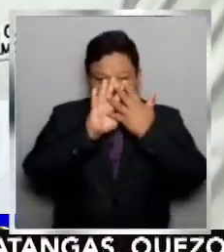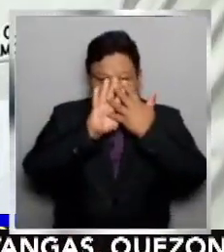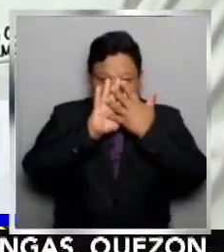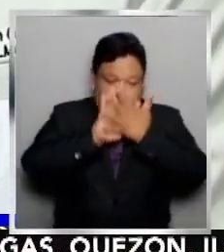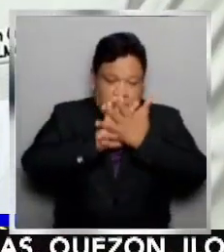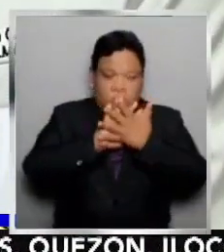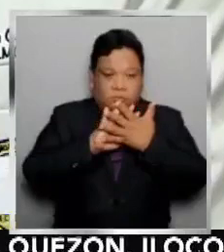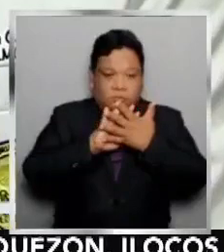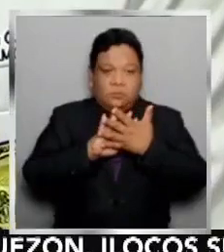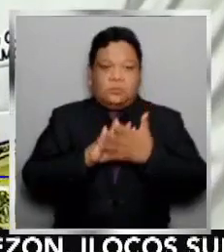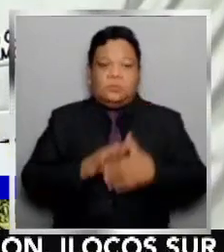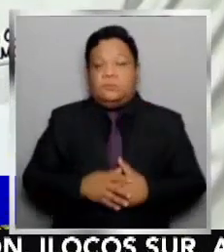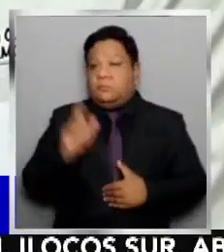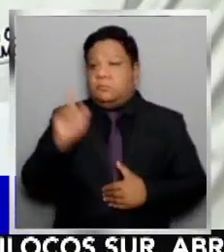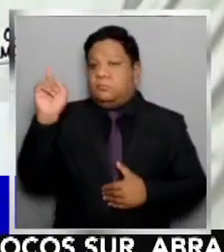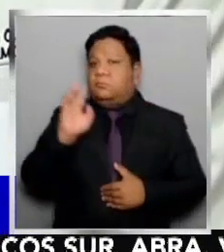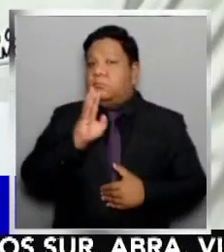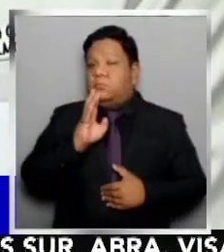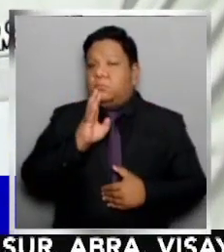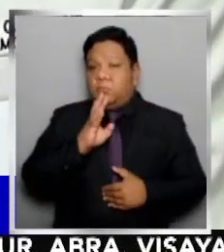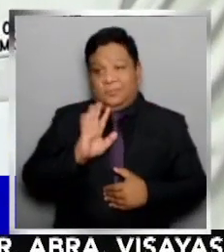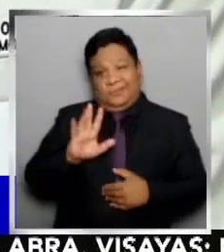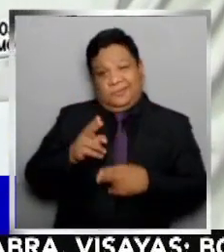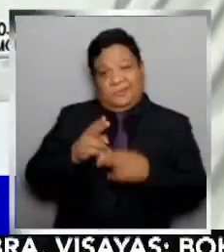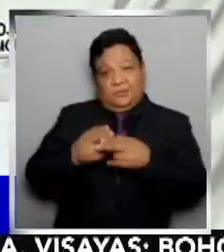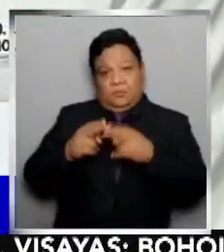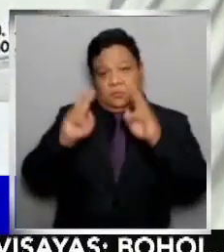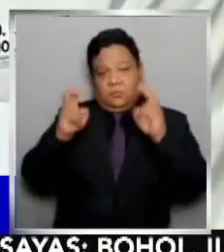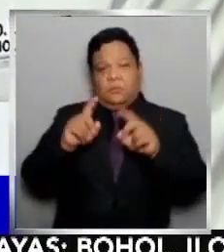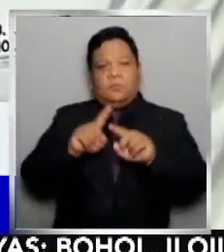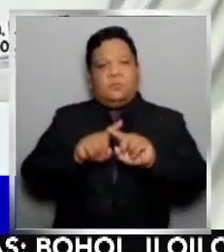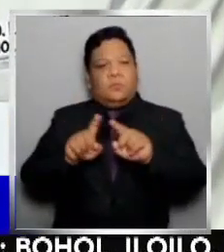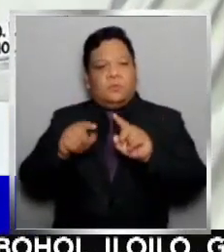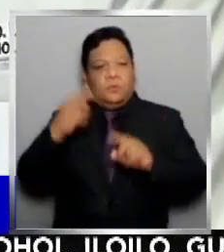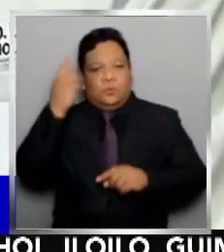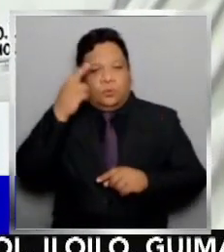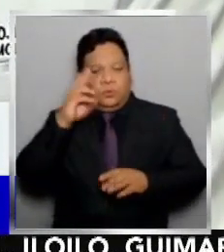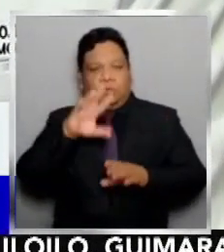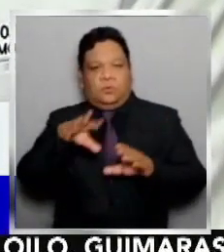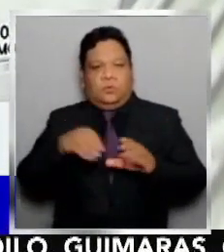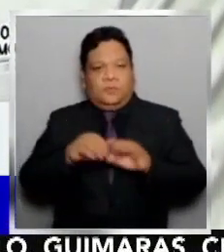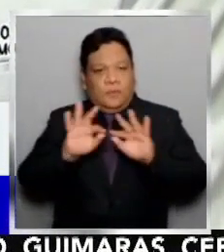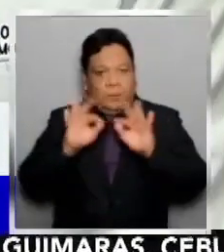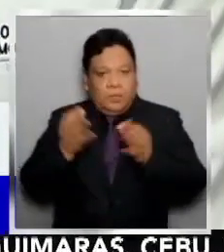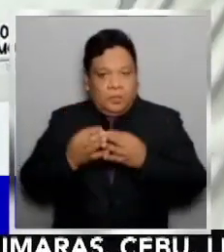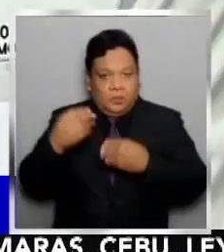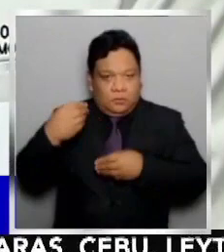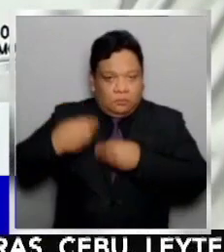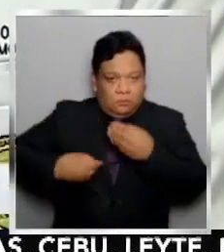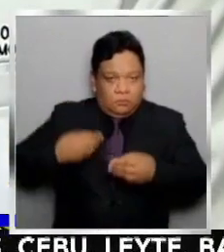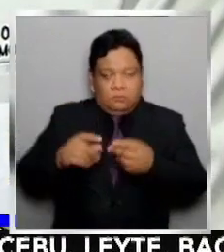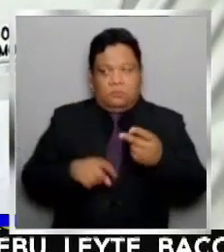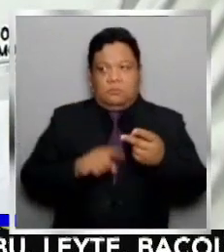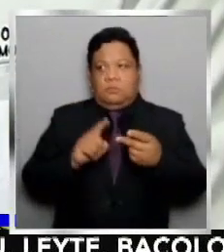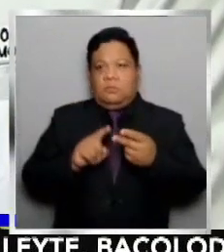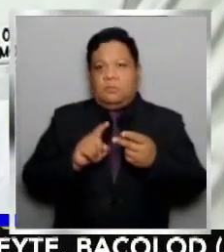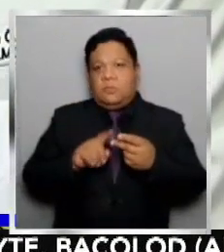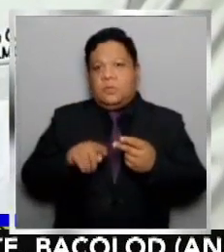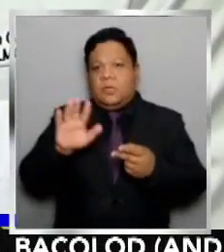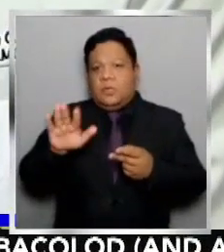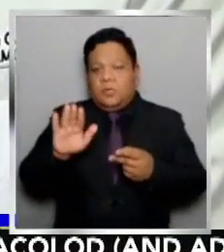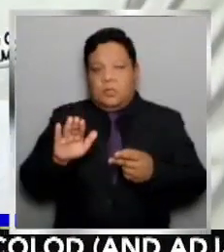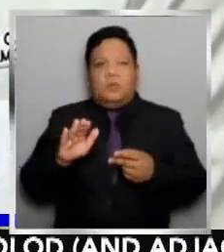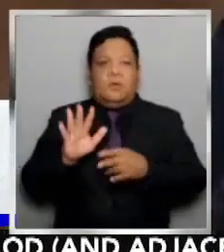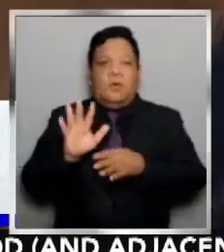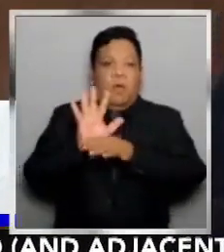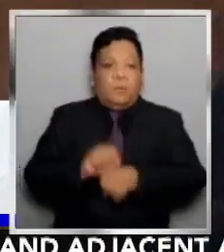kanya, multifactorial. Kasama ang family at saka pati na rin yung naging lifestyle